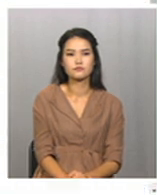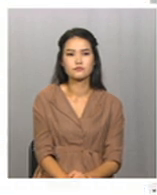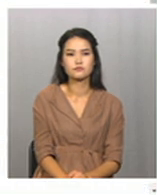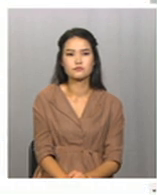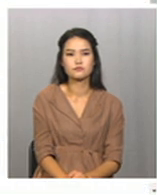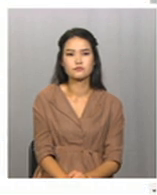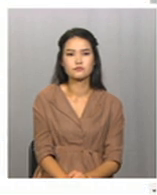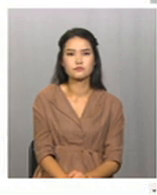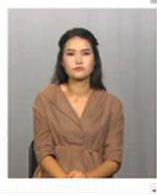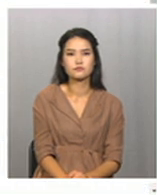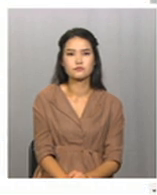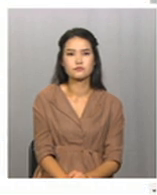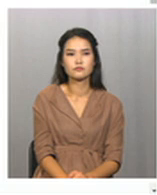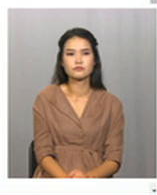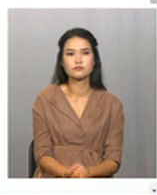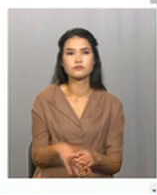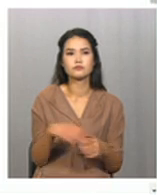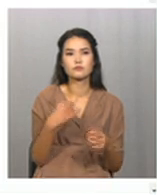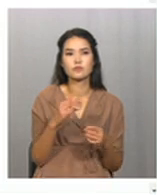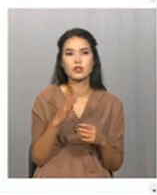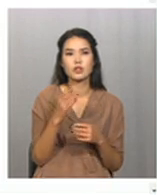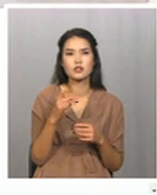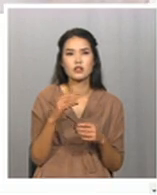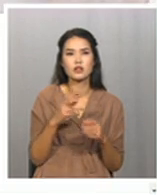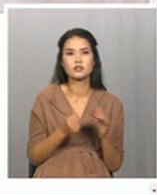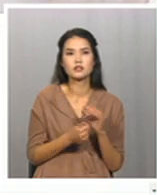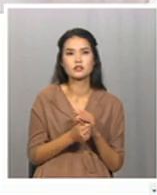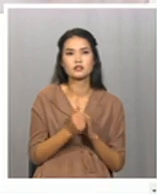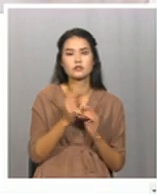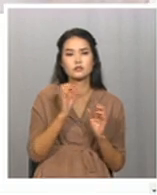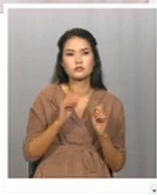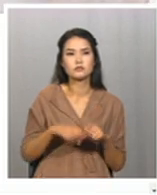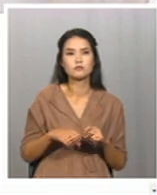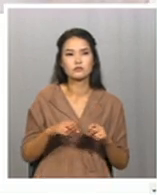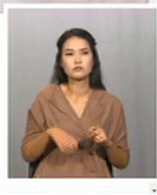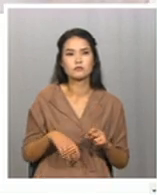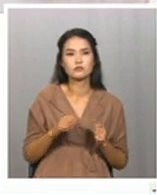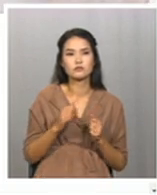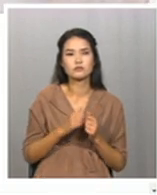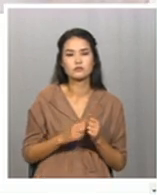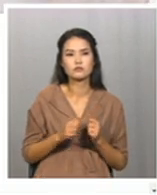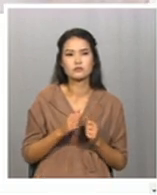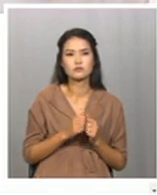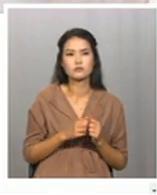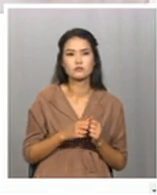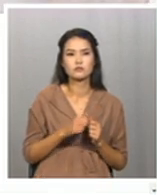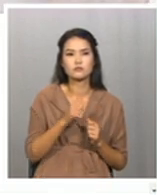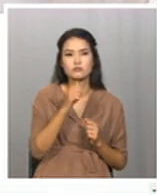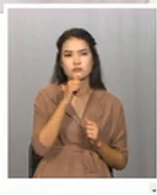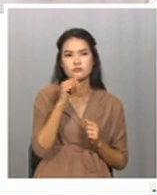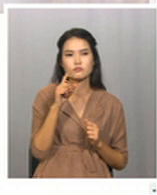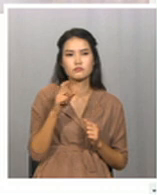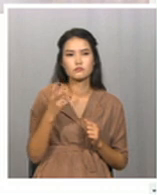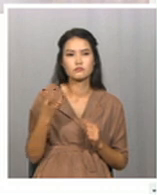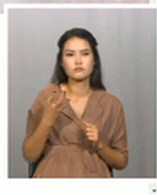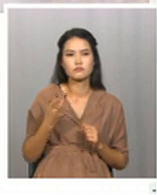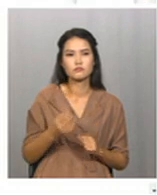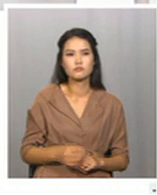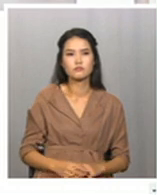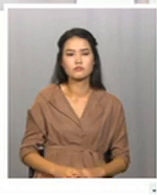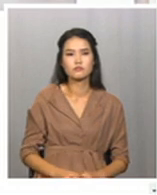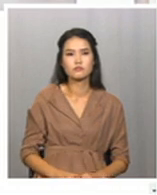Және сайттың төменгі бөлігінде пәндер бөлімі орналасқан.